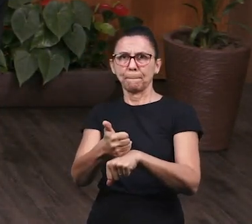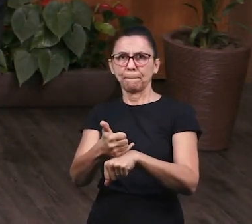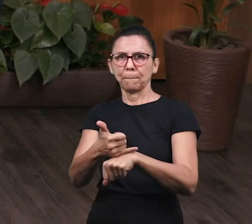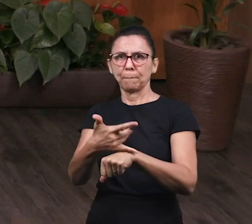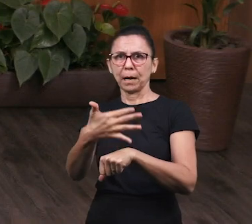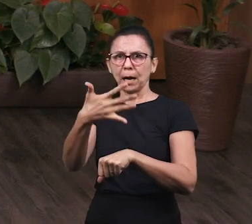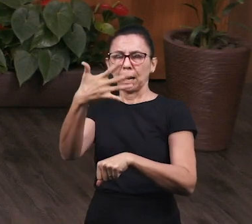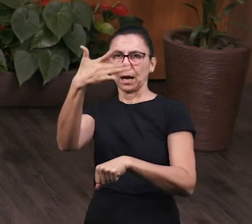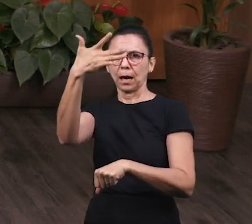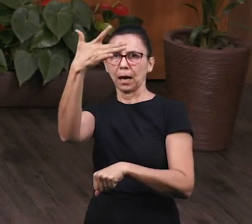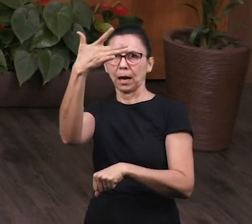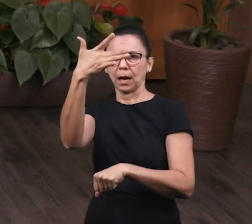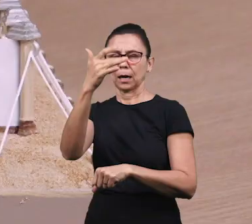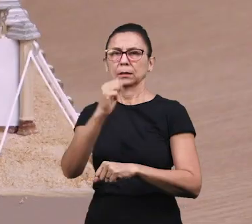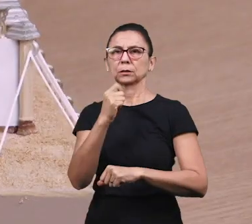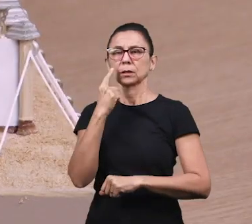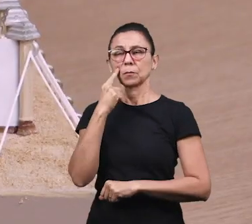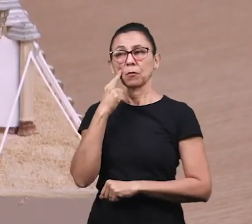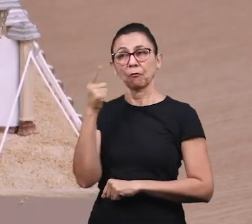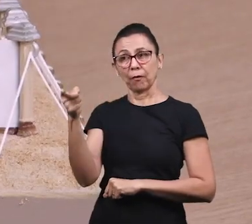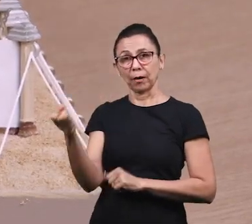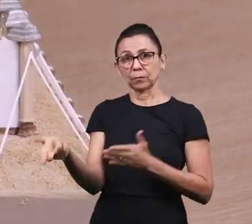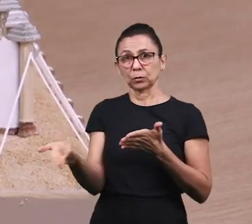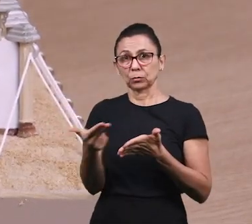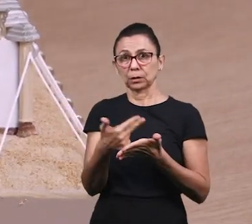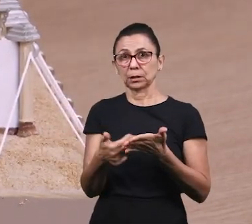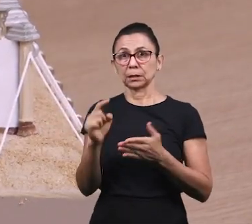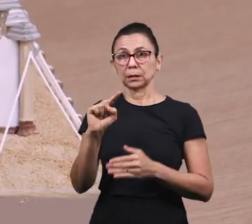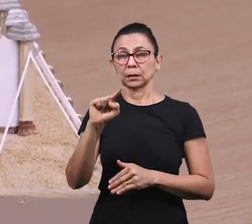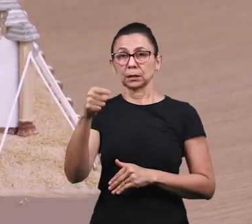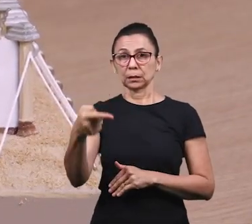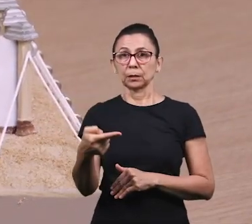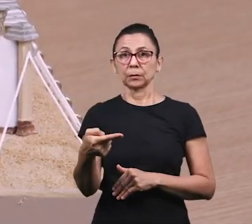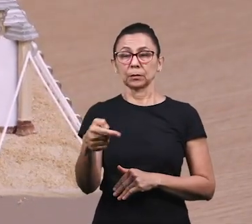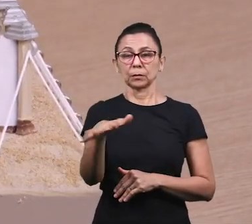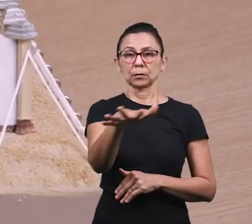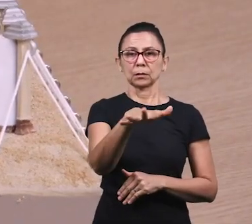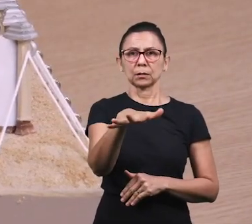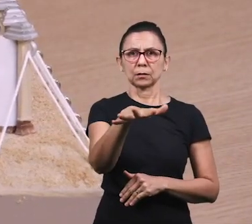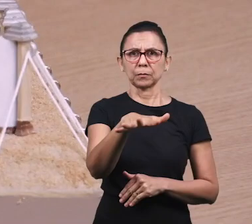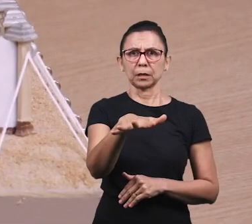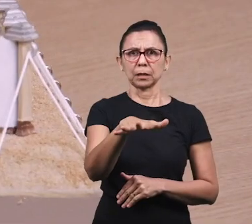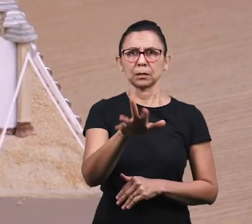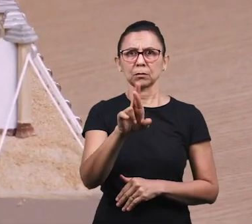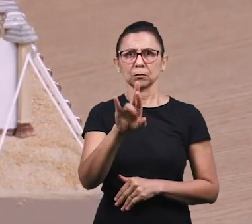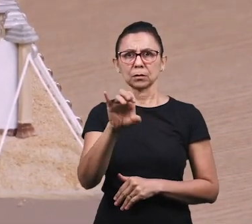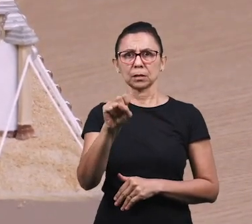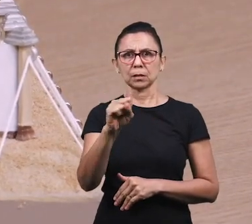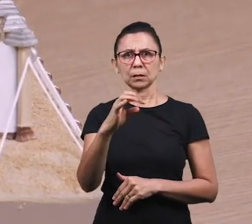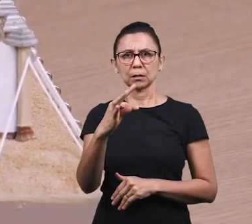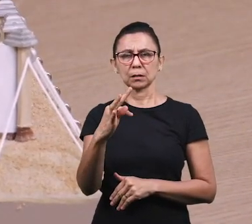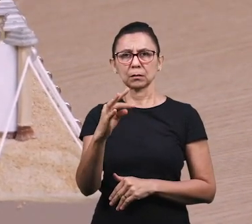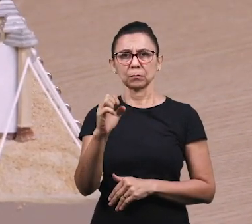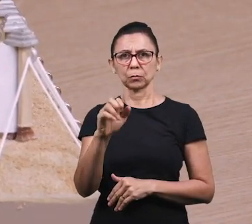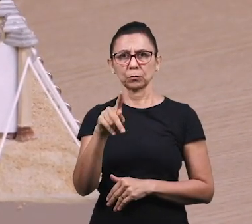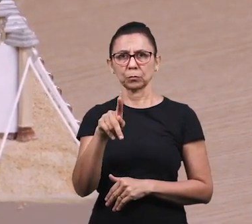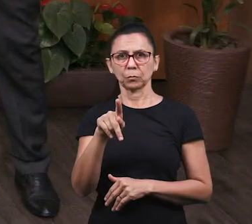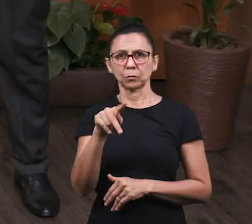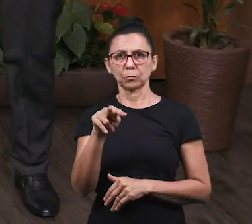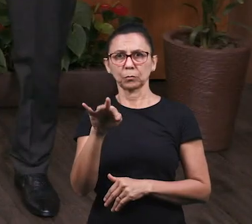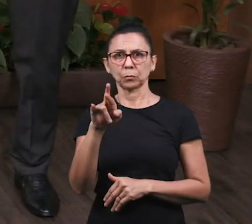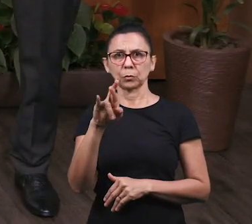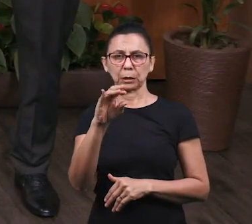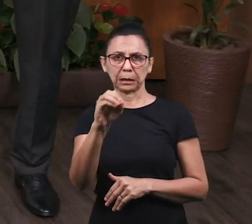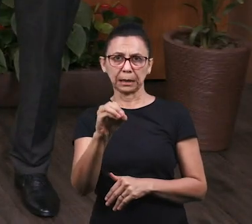ici dans la maquette, après le premier jeu de rideau, l'autel qui montrait aussi de manière